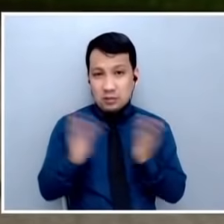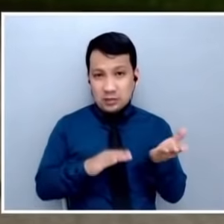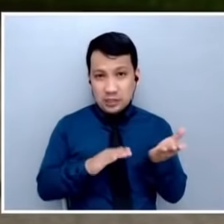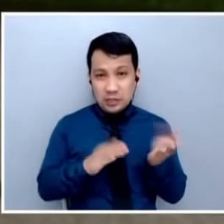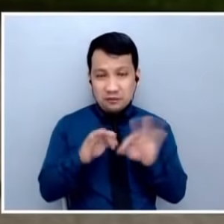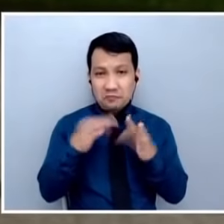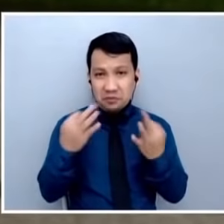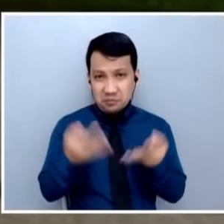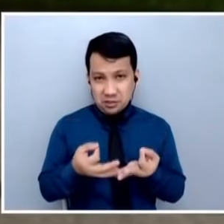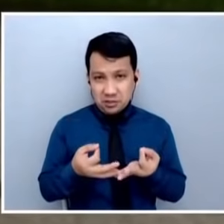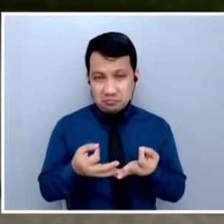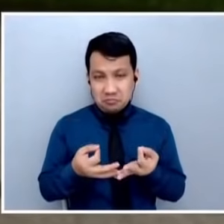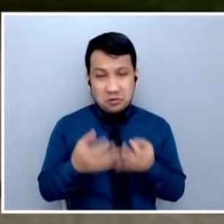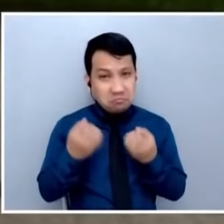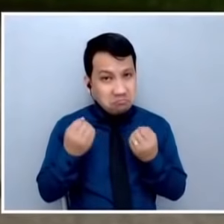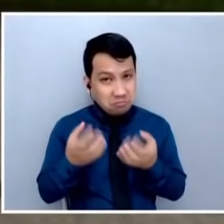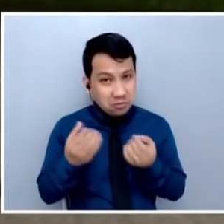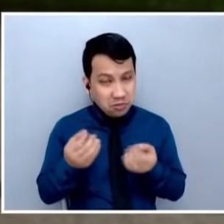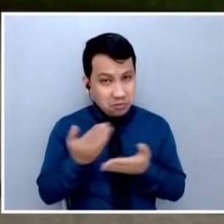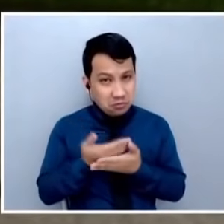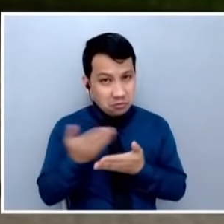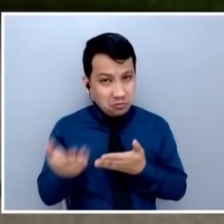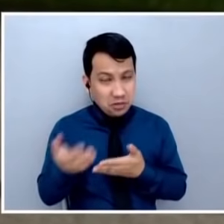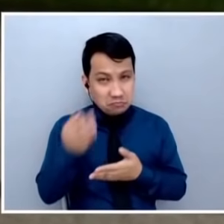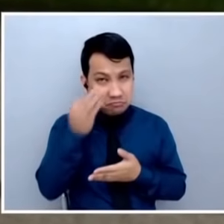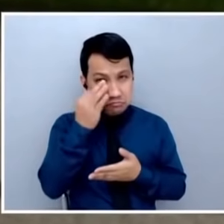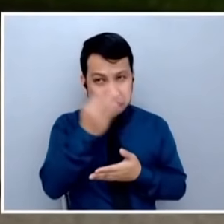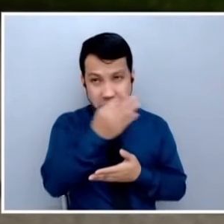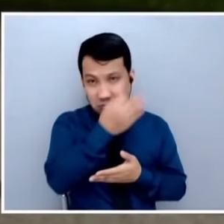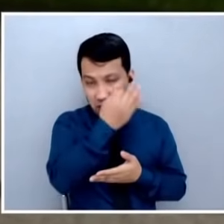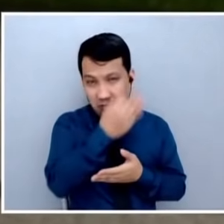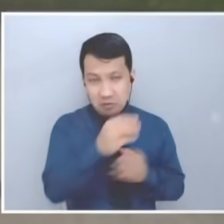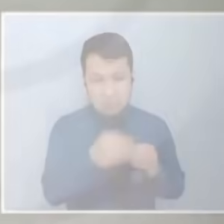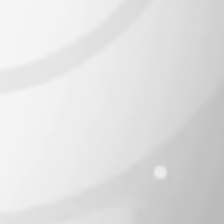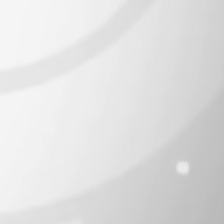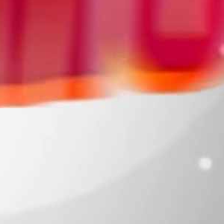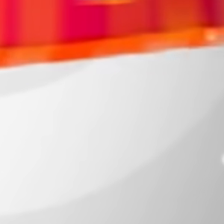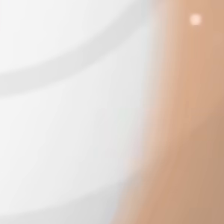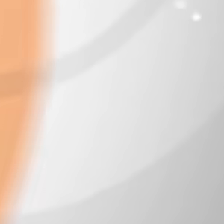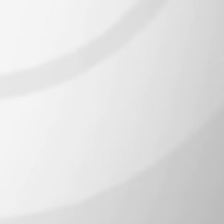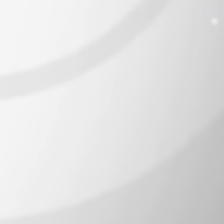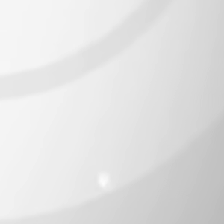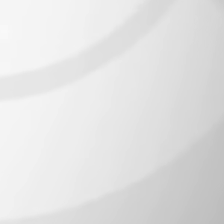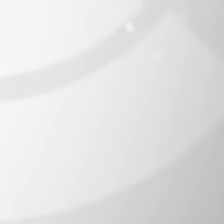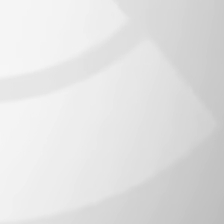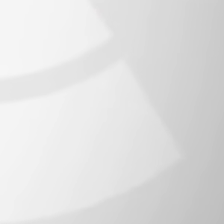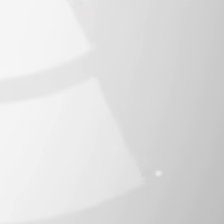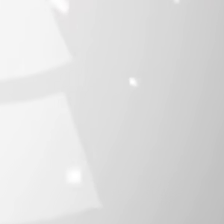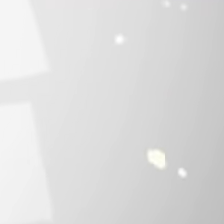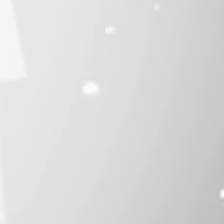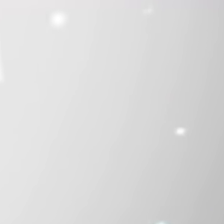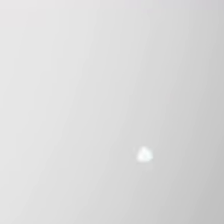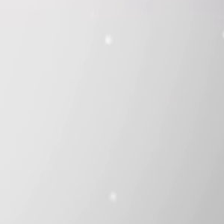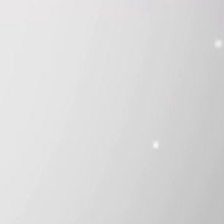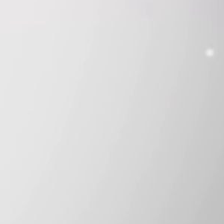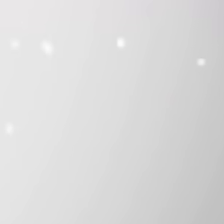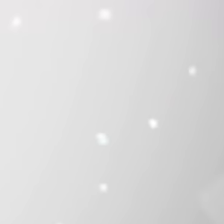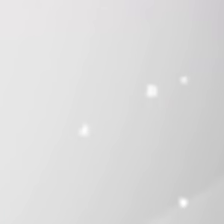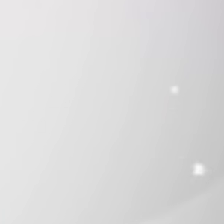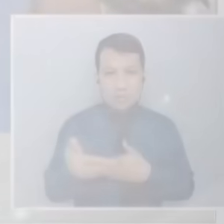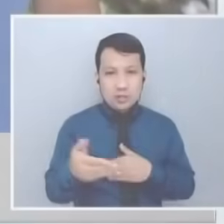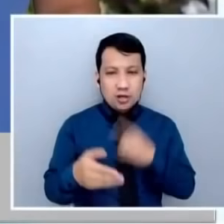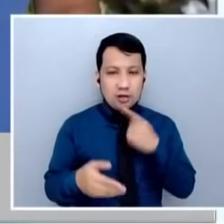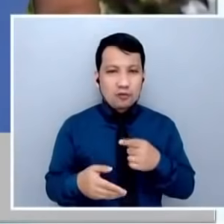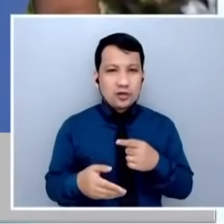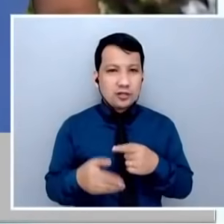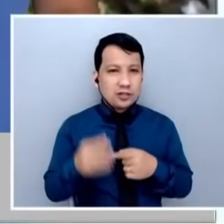pa bang bumibili ng bulaklak ngayon para sa mga puntod? Live na live mula sa Dango sa Maynina, nagpapatrol ang ating Tita